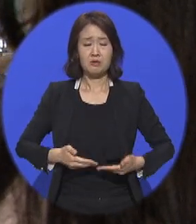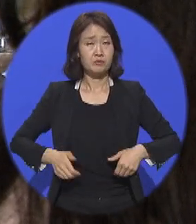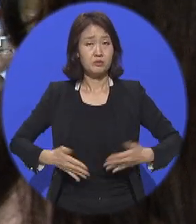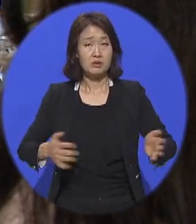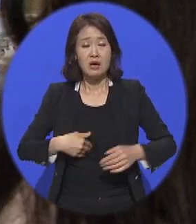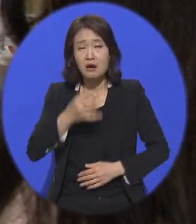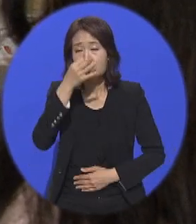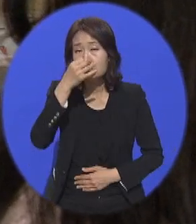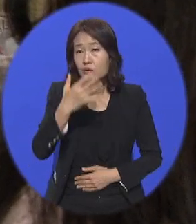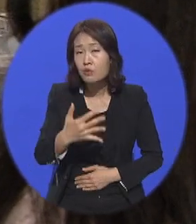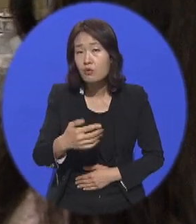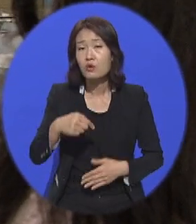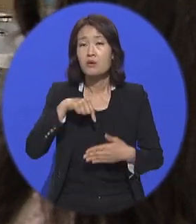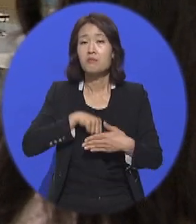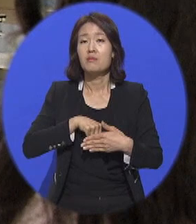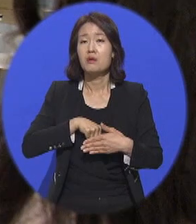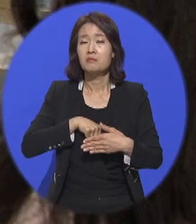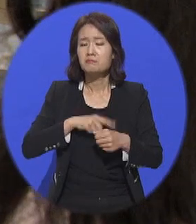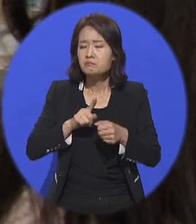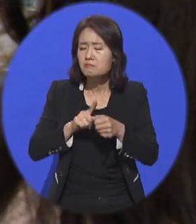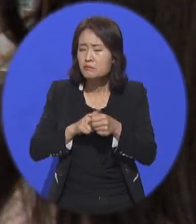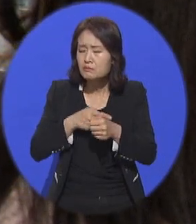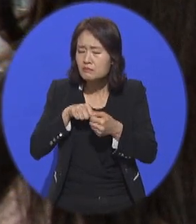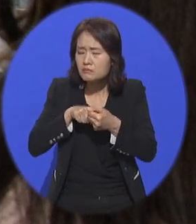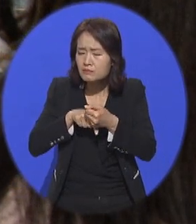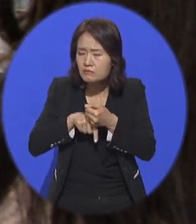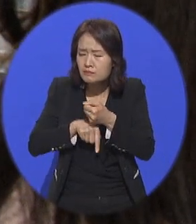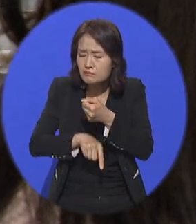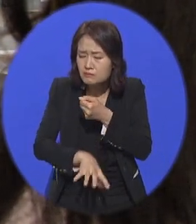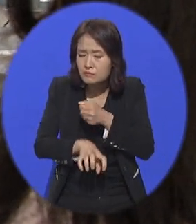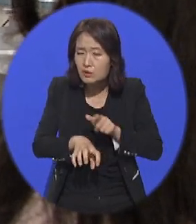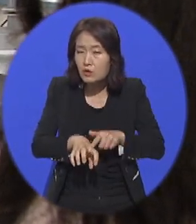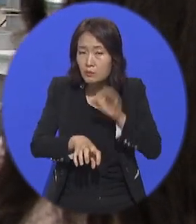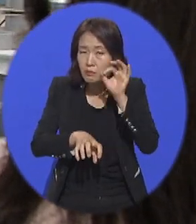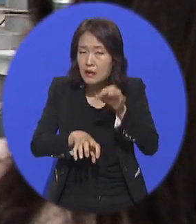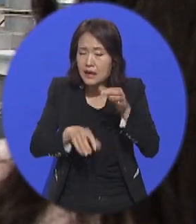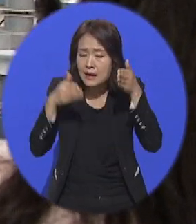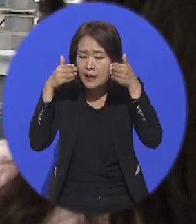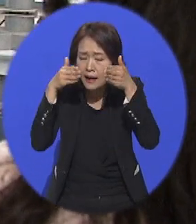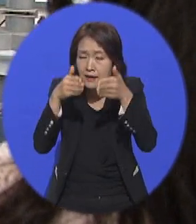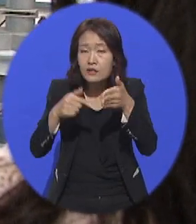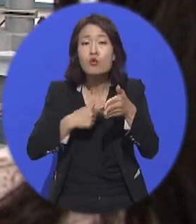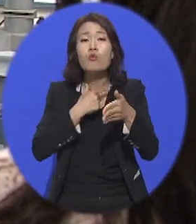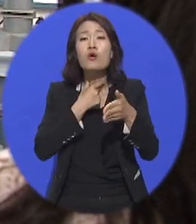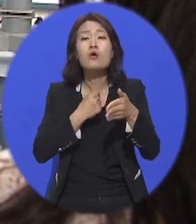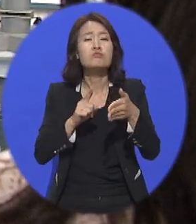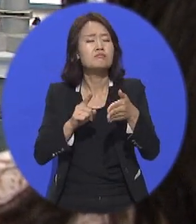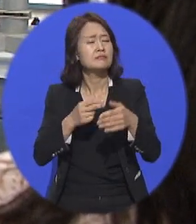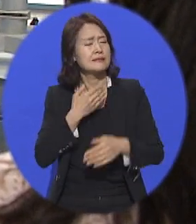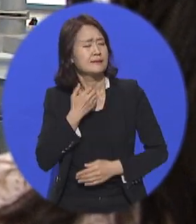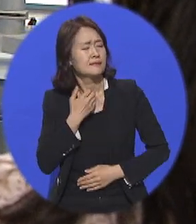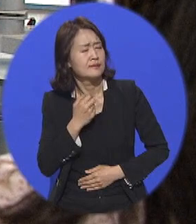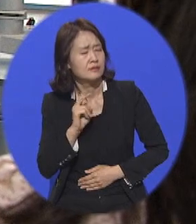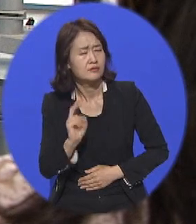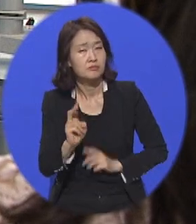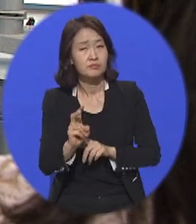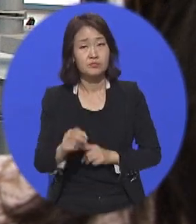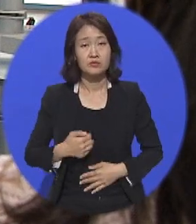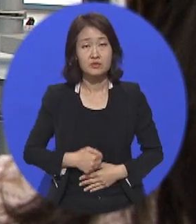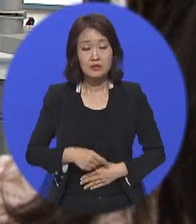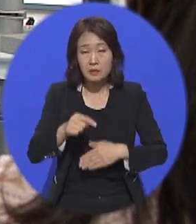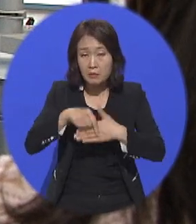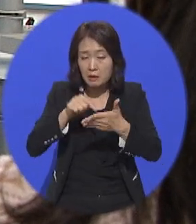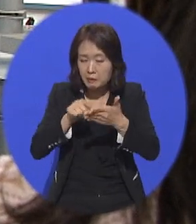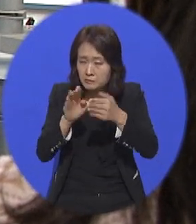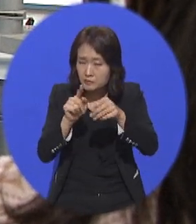힘들다. 마음의 밑에 뿌리를 보십시오. 집착하고 있구나. 내가 원하는 마음이 있구나. 이 마음만